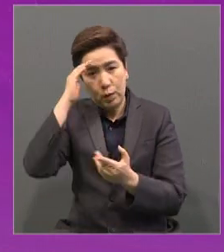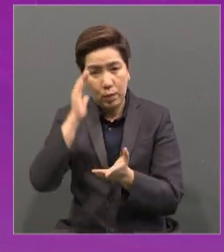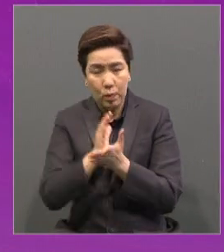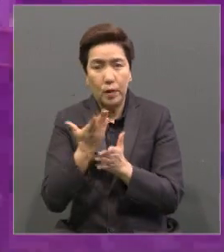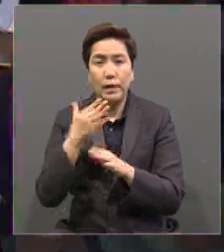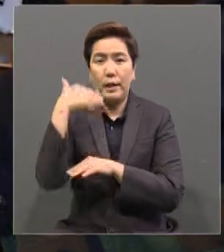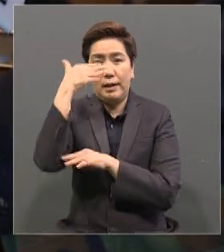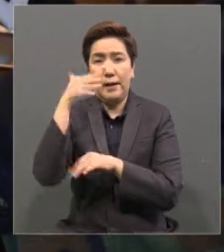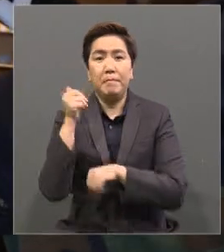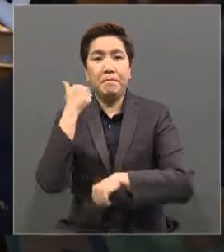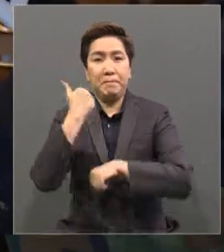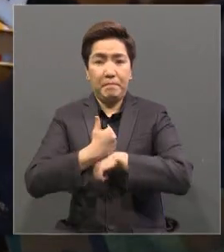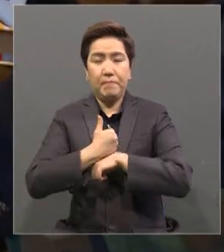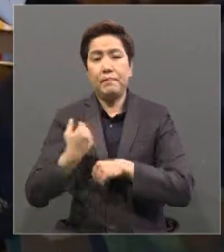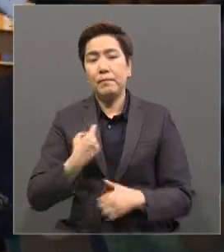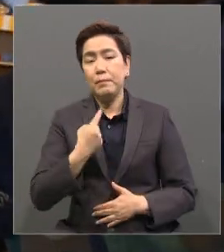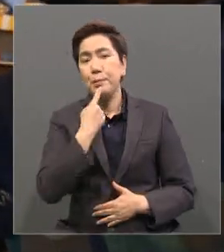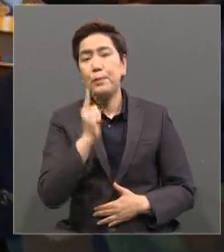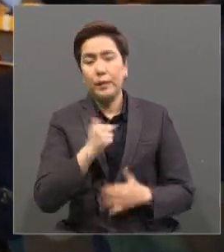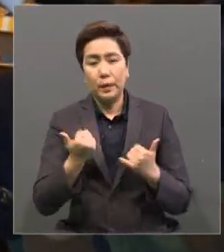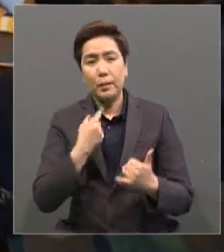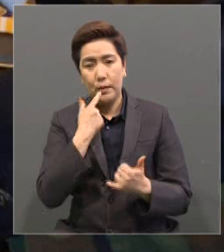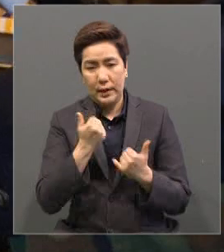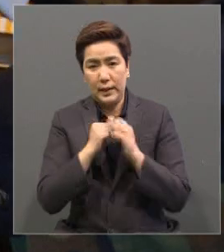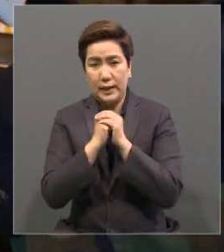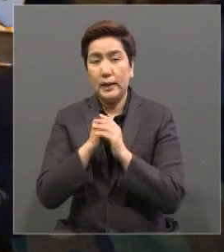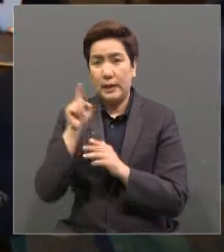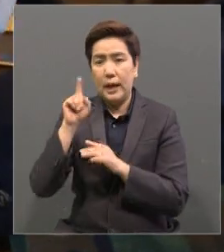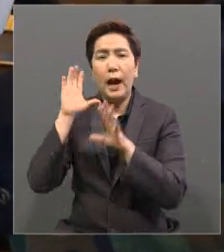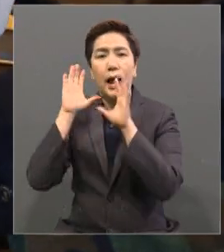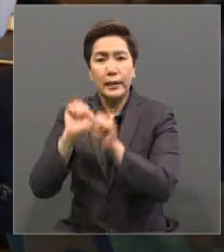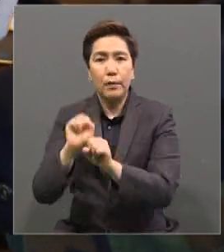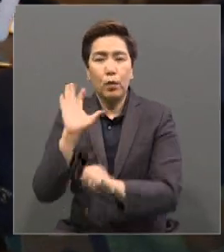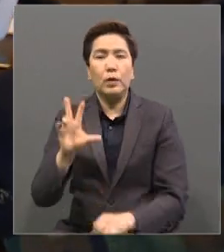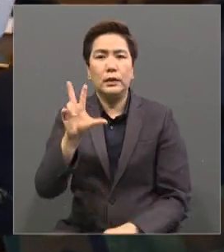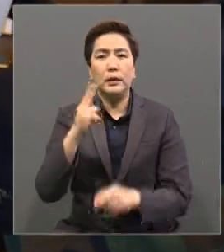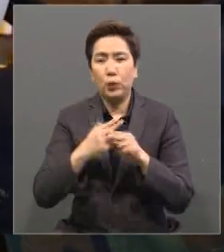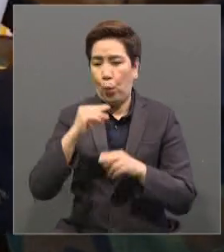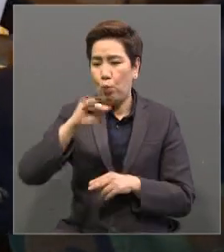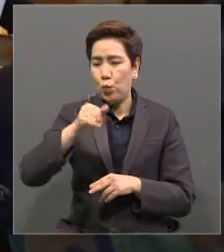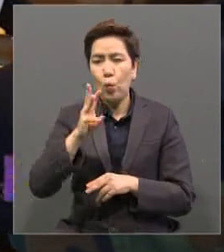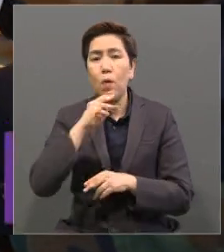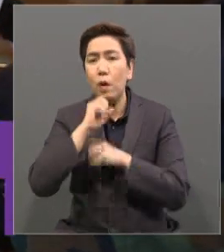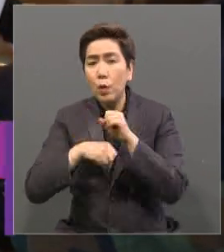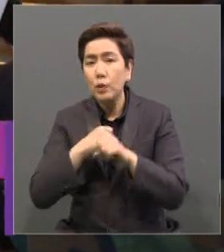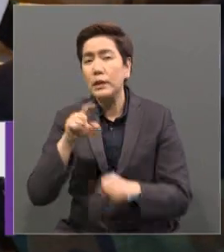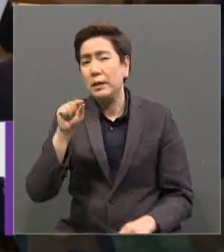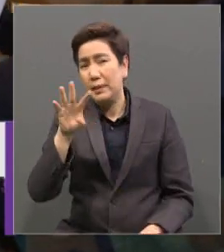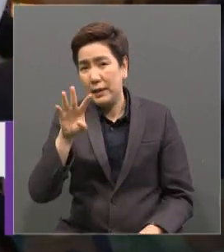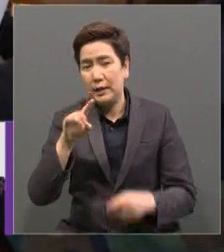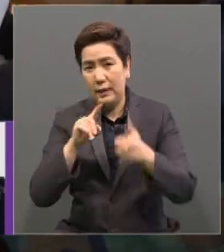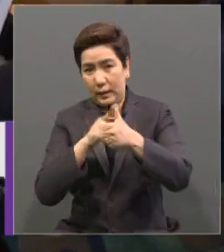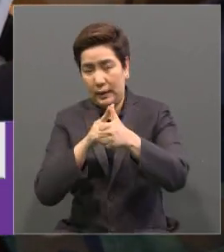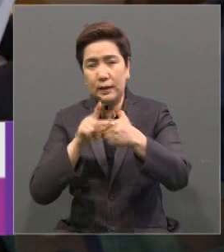ำรงศักดิ์กิติประภัทรผู้บัญชาการตำรวจแห่งชาติบอกว่าทางการจีนจับกุมนายโจผึงเฟยอายุ24นาย